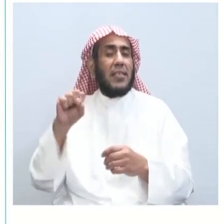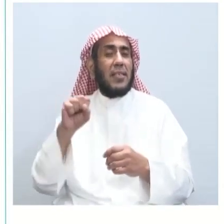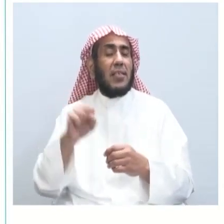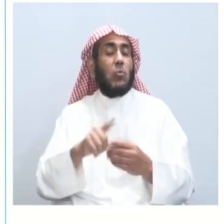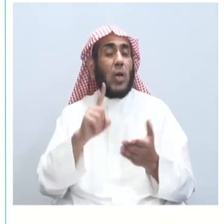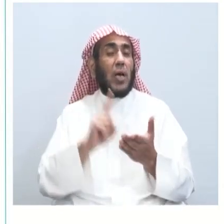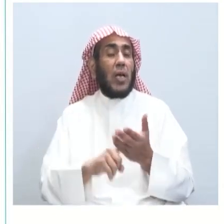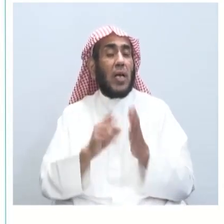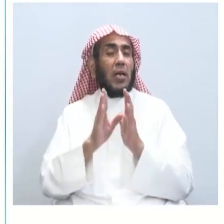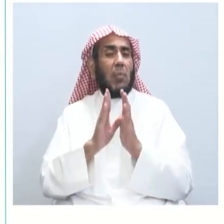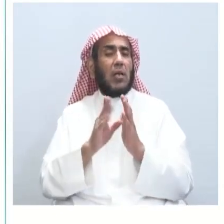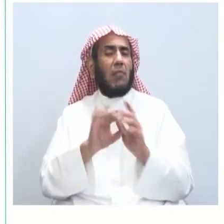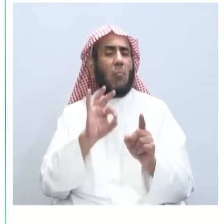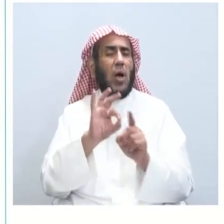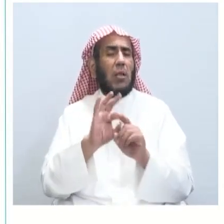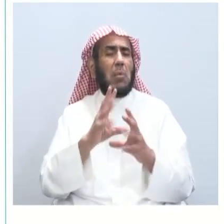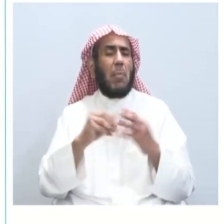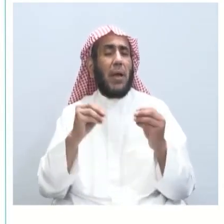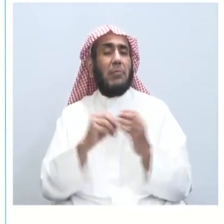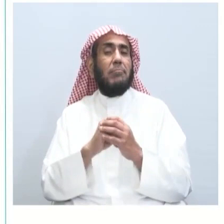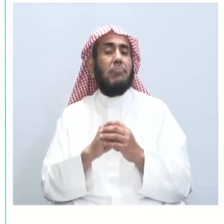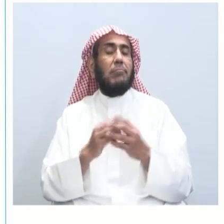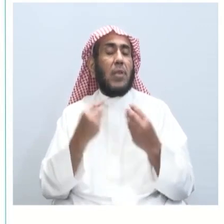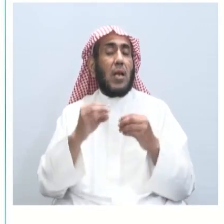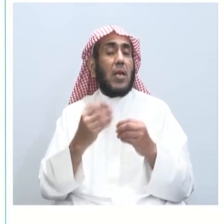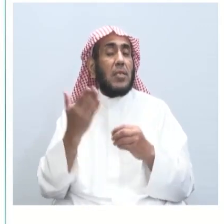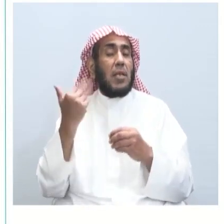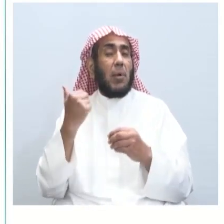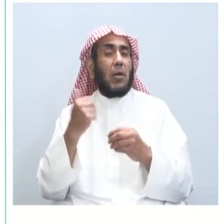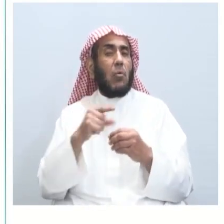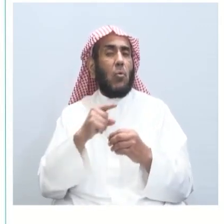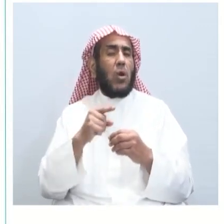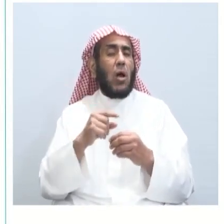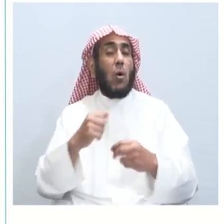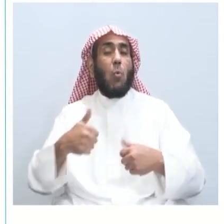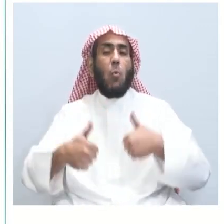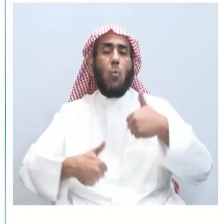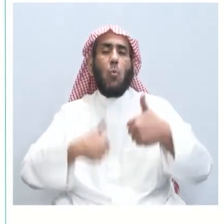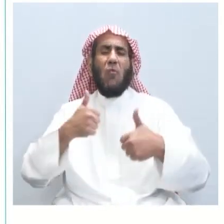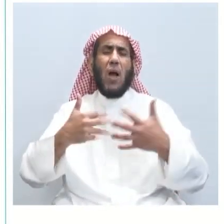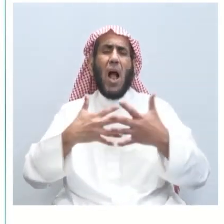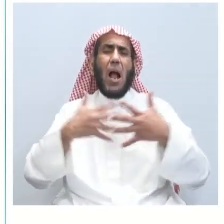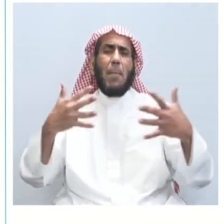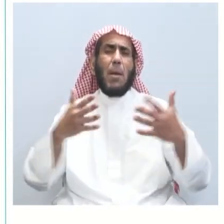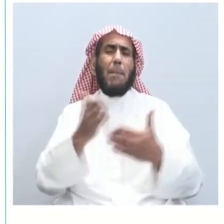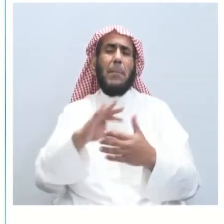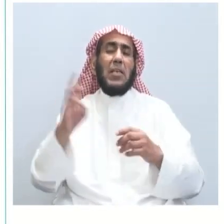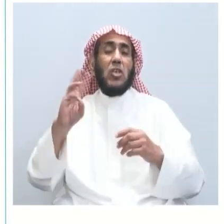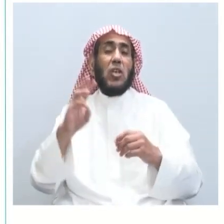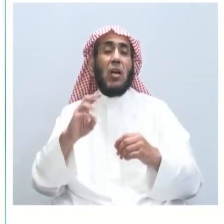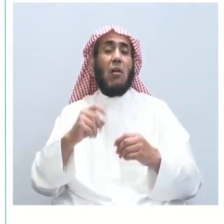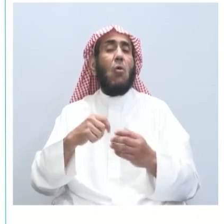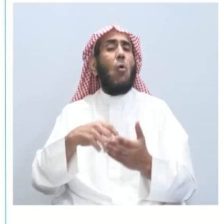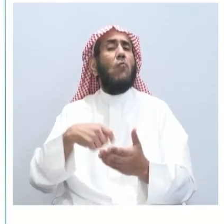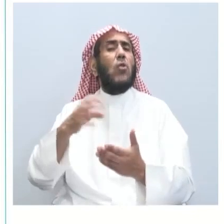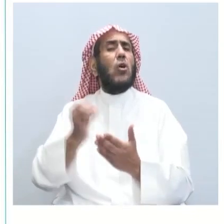اهداف محدده بمعنى حينما ذكرنا سابقا هنالك منافسه كبيره في الاقتصادات او بين